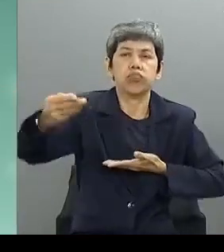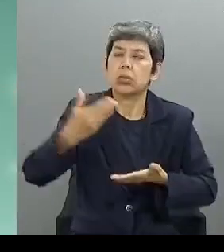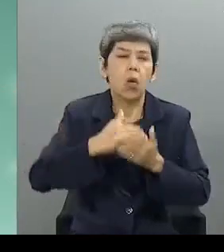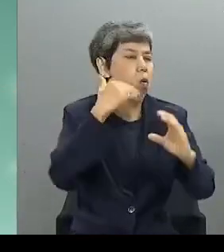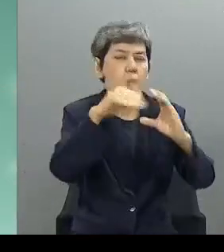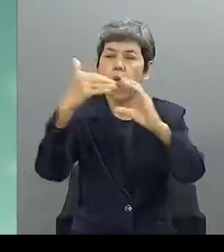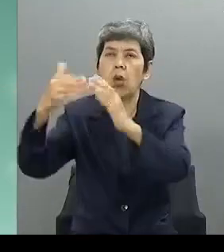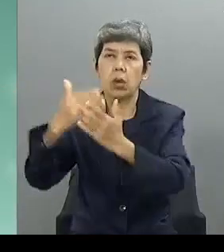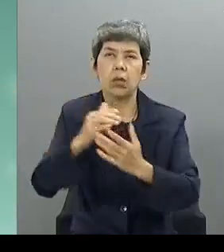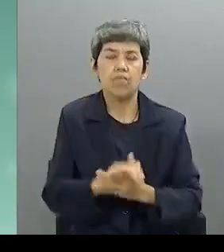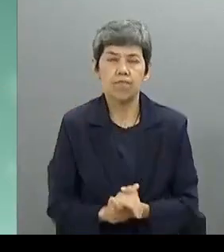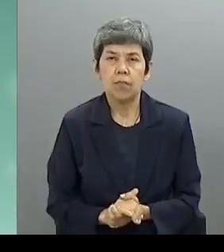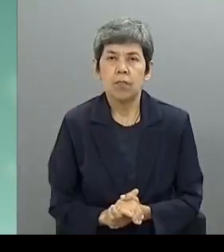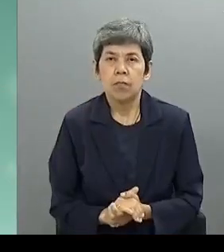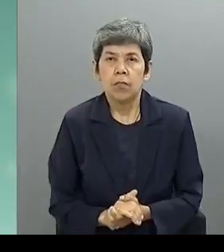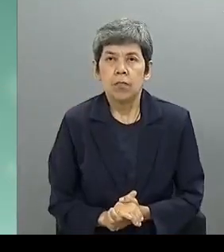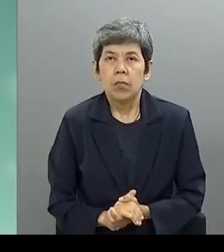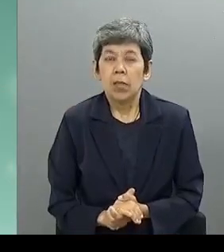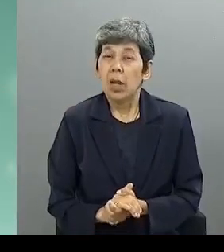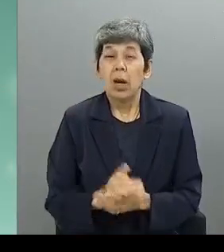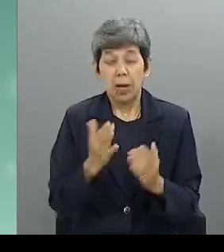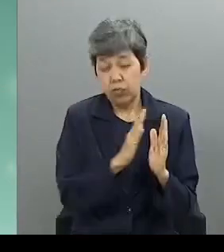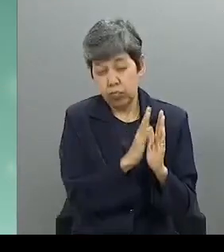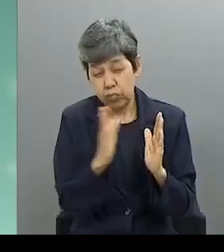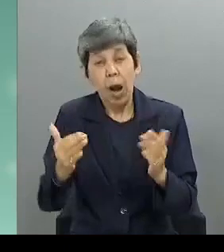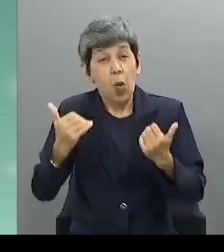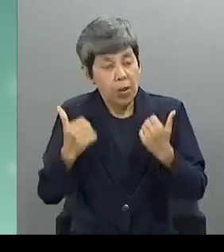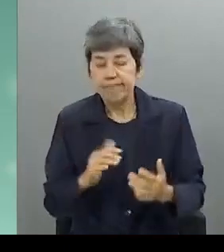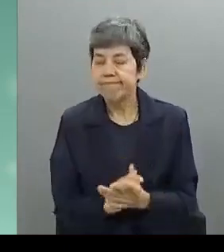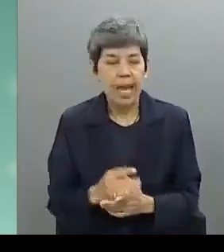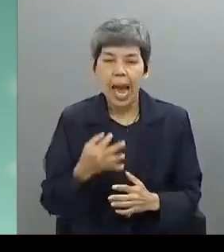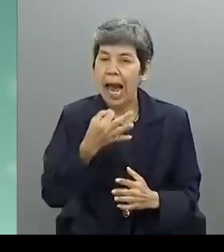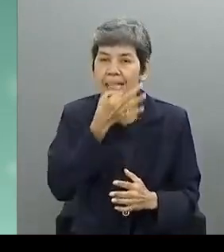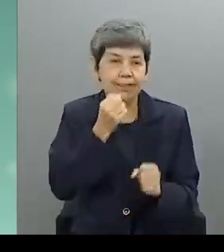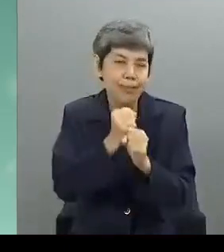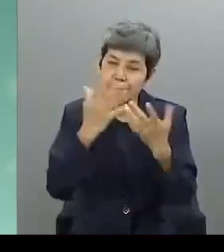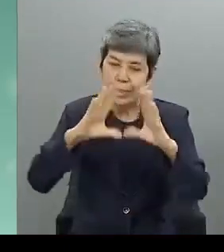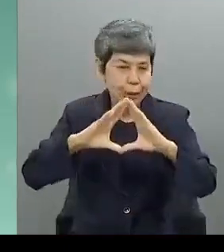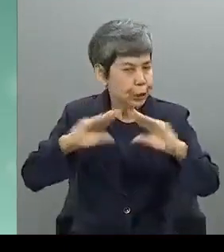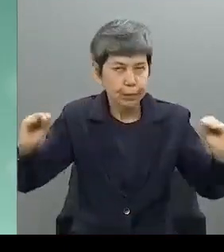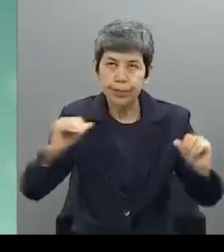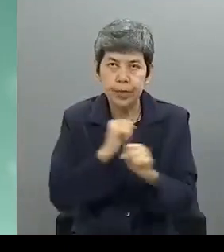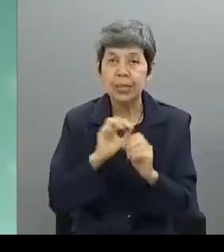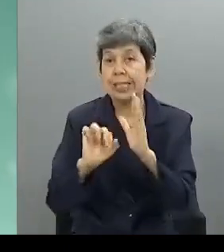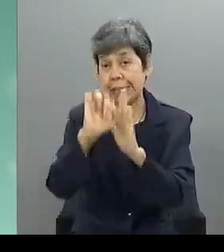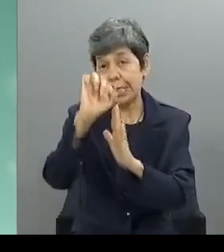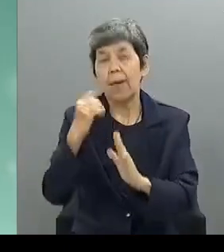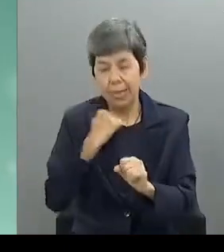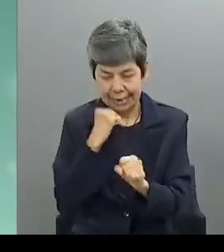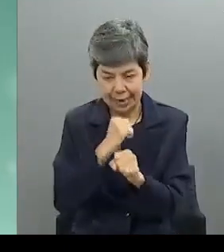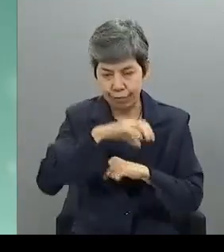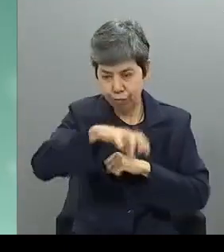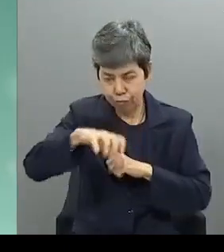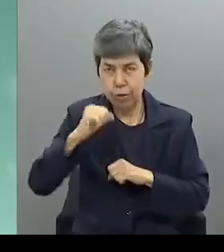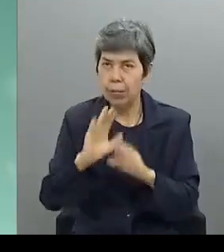ครับแล้วก็ตั้งแต่วันนั้นถึงวันนี้เนี่ยก็ยังไม่มีงานเลยครับ จังหวัดเชียงใหม่มีผู้ประกอบการโต๊ะจีนประมาณ